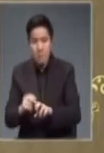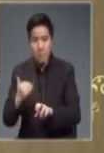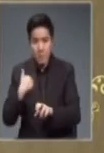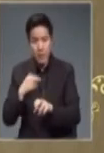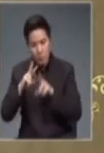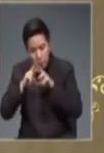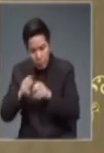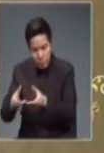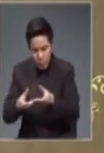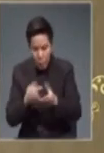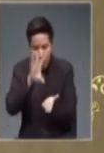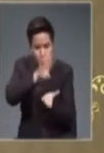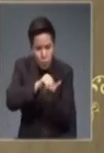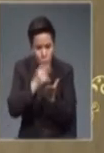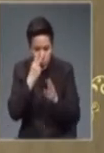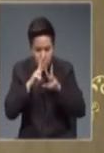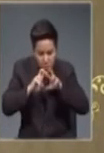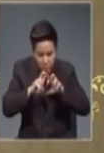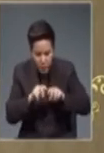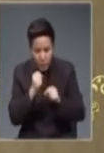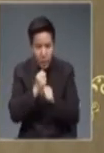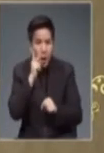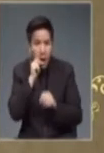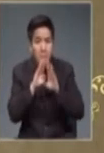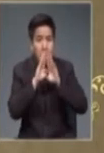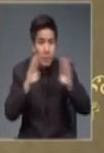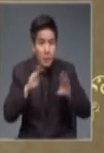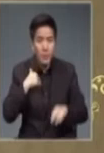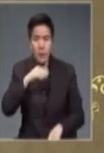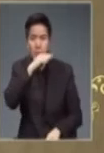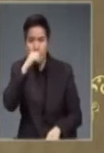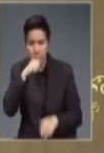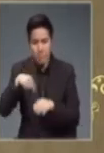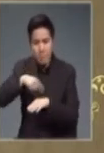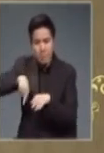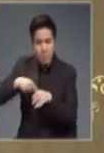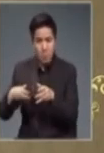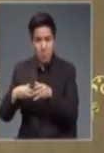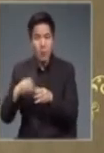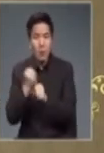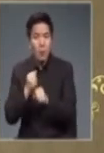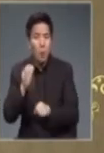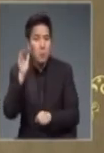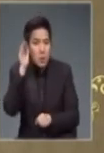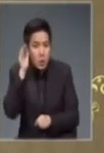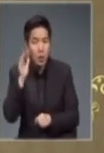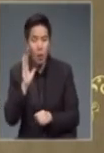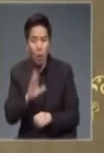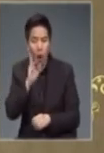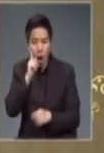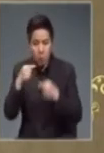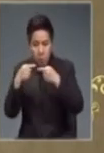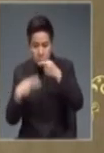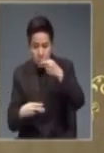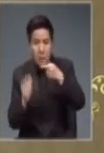หาวิทยาลัยราชภัฏใหม่ระยะ20ปีพ.ศ. 2560ถึง2579ซึ่งได้น้อมนำพระบรมราโชบายดังกล่าว